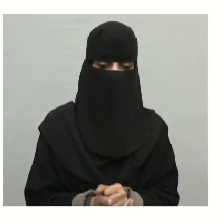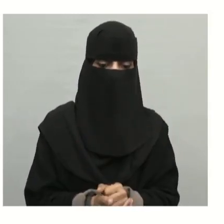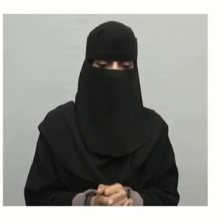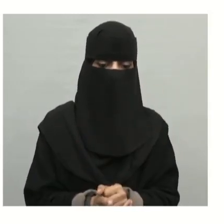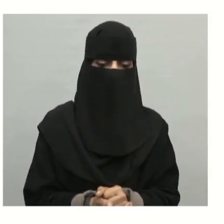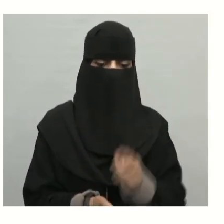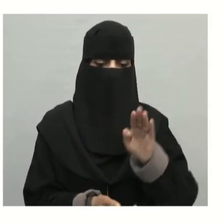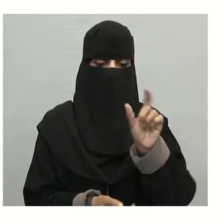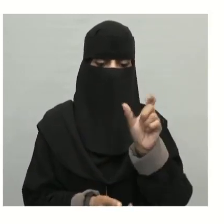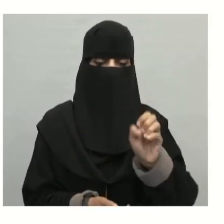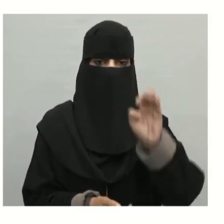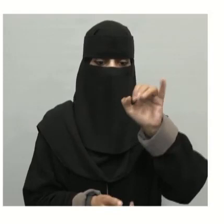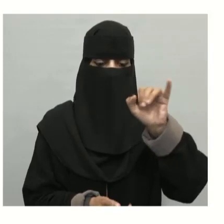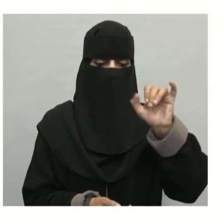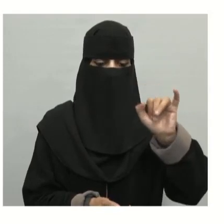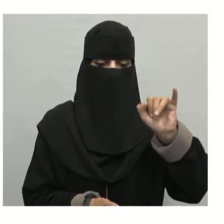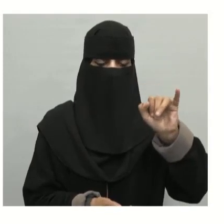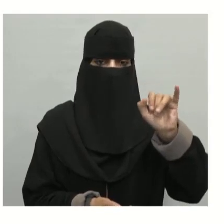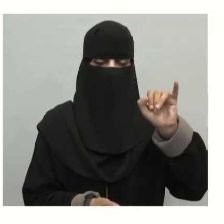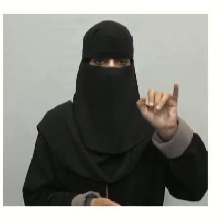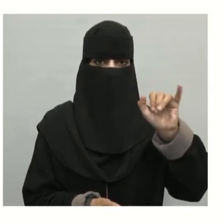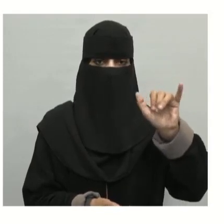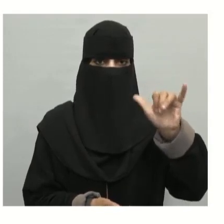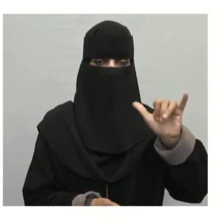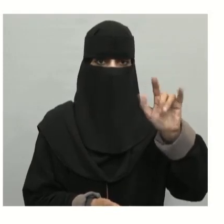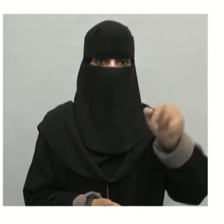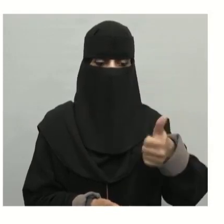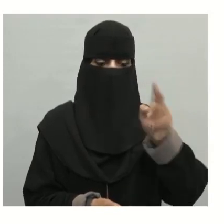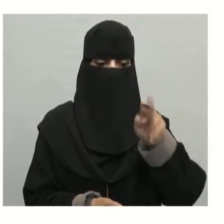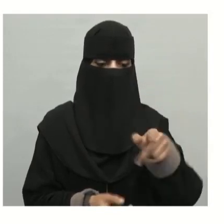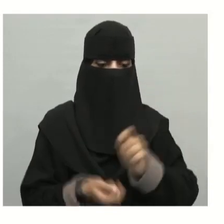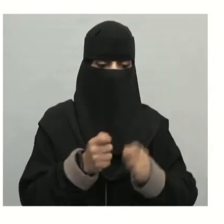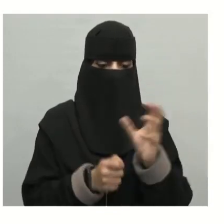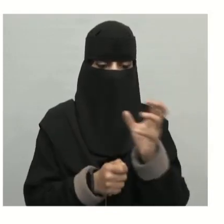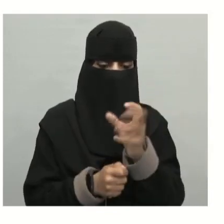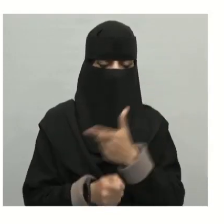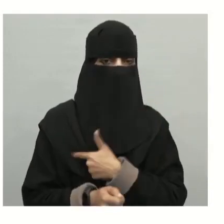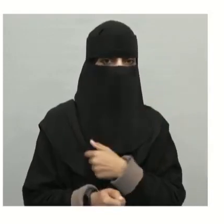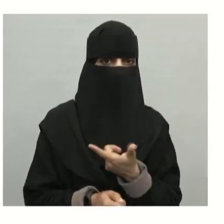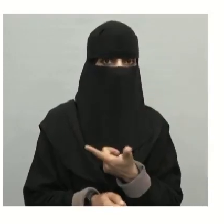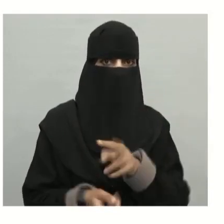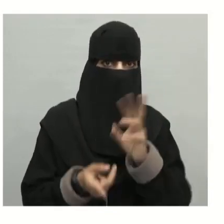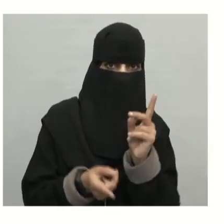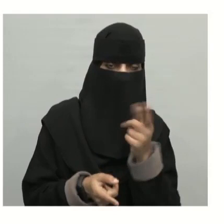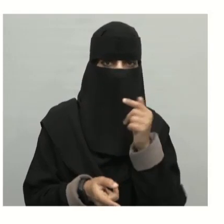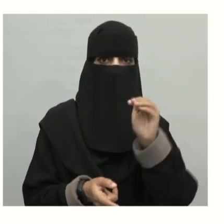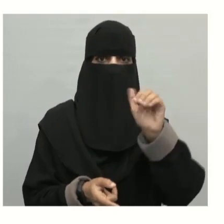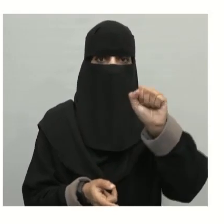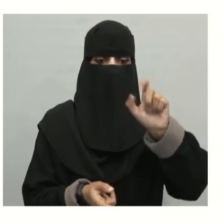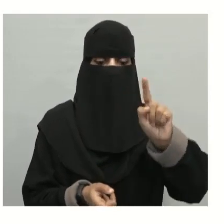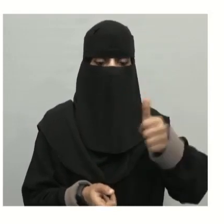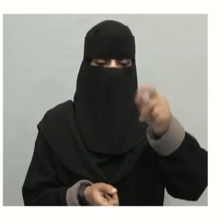والكنغولومبيرات له اكبر حبيبات تسمى بالحصى او الحصبه يكون صخرا عندما تلتحم